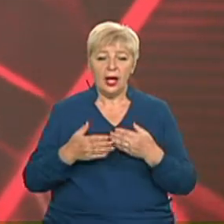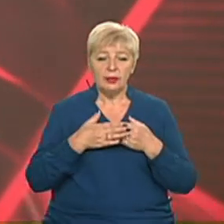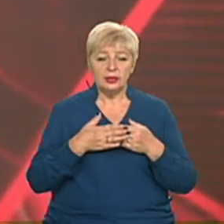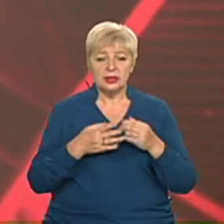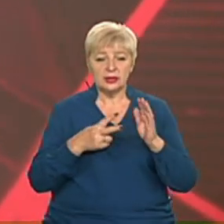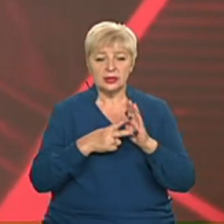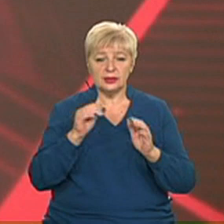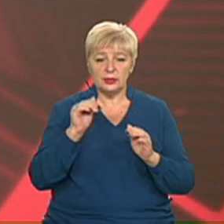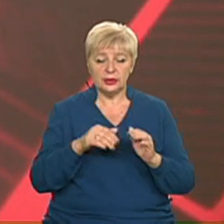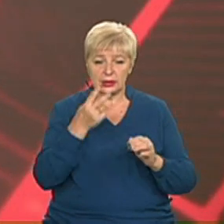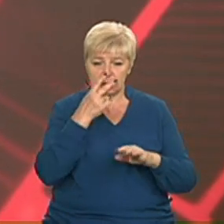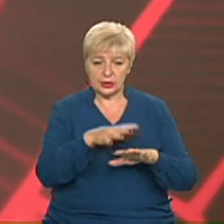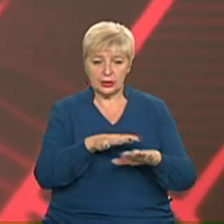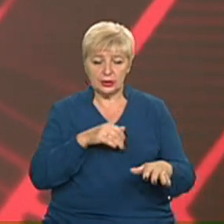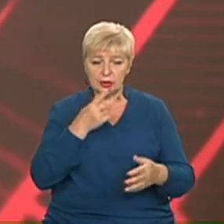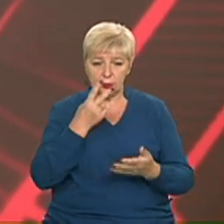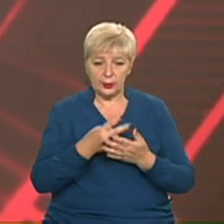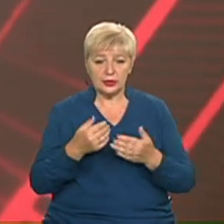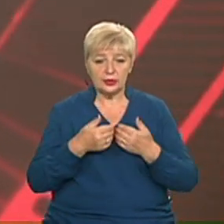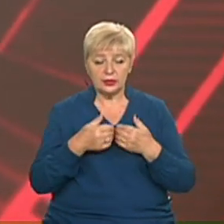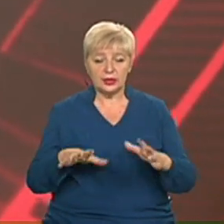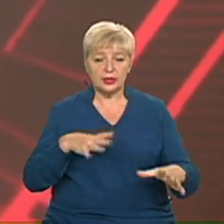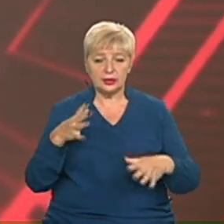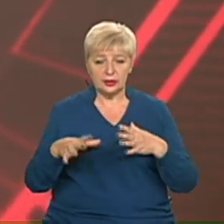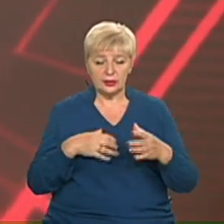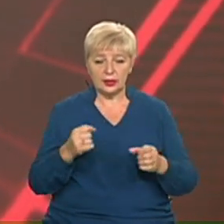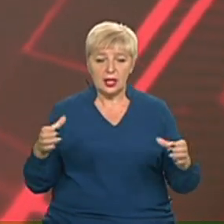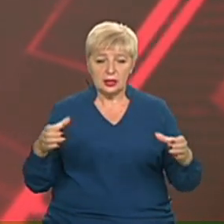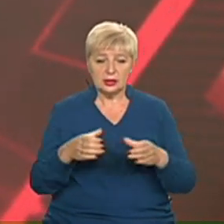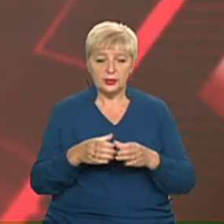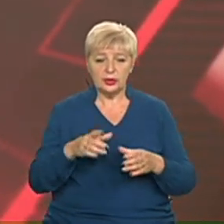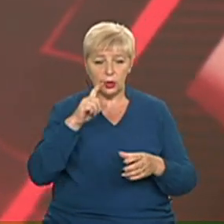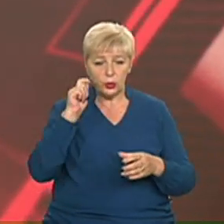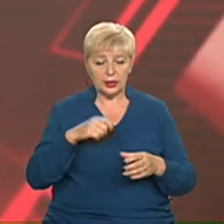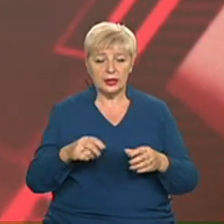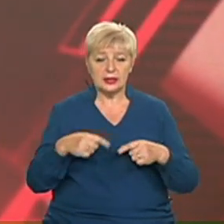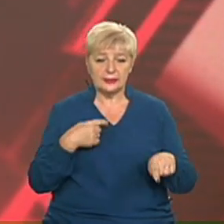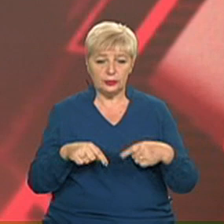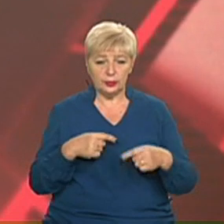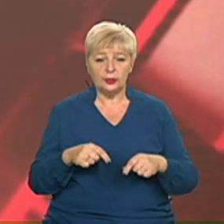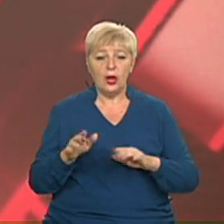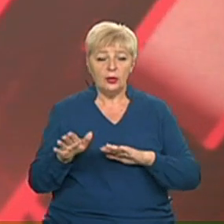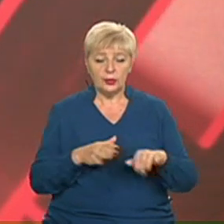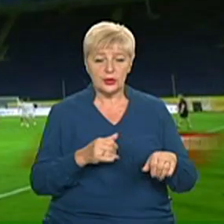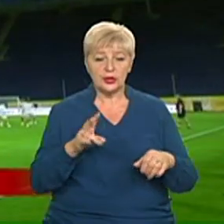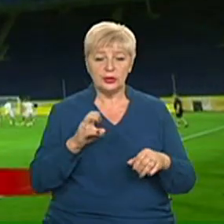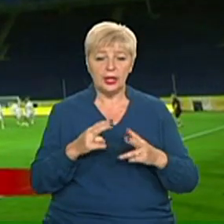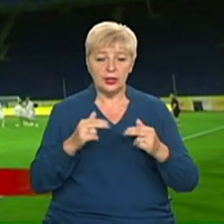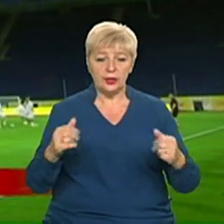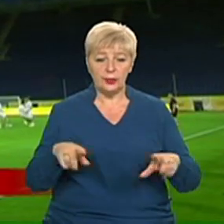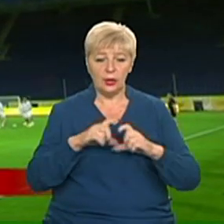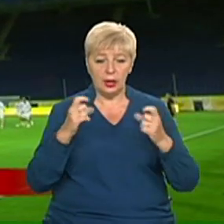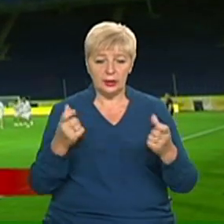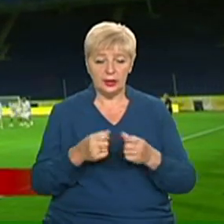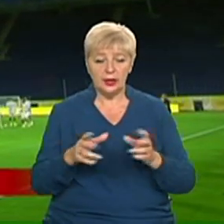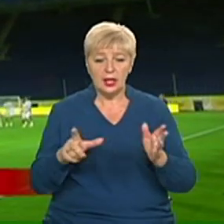Близько 7 000 глядачів побачили відкрите тренування збірної України з футболу. Пройшло воно на Дніпро-арені напередодні товариської